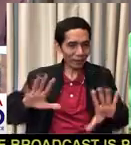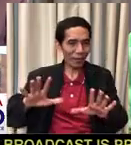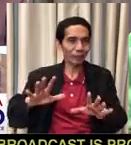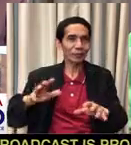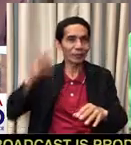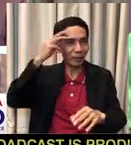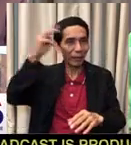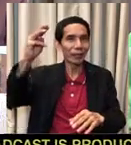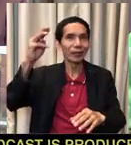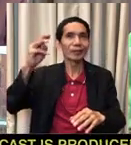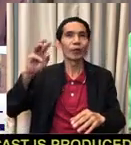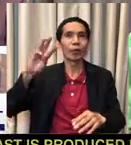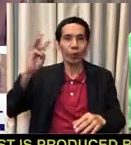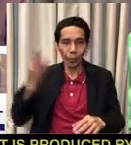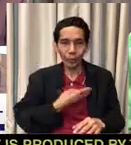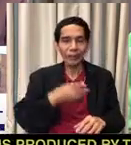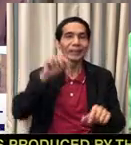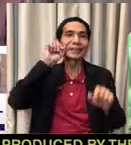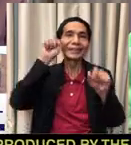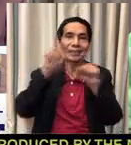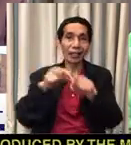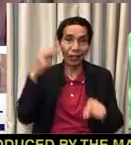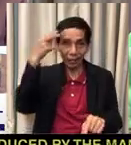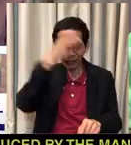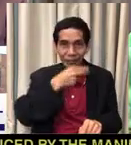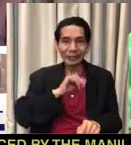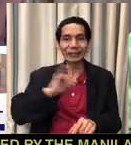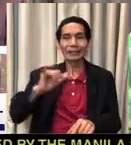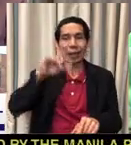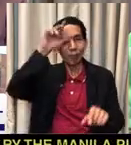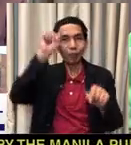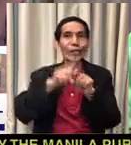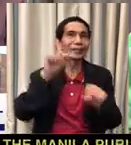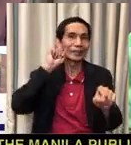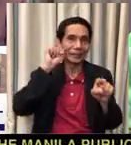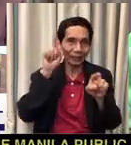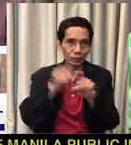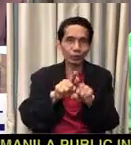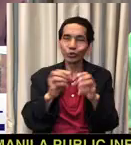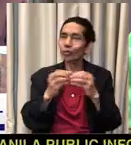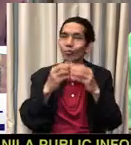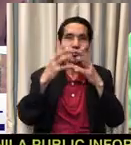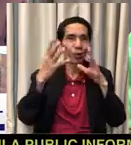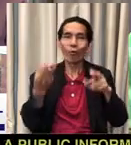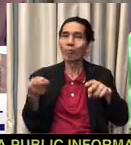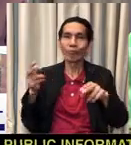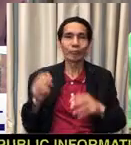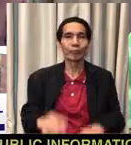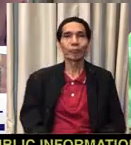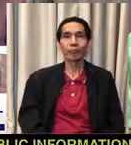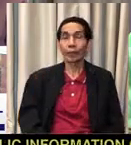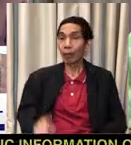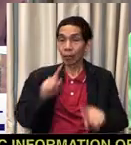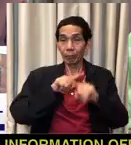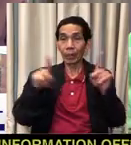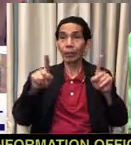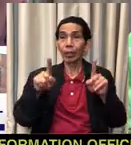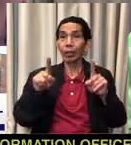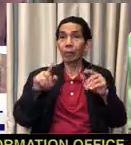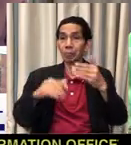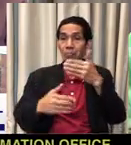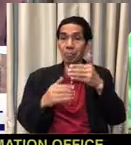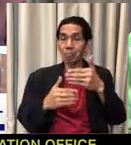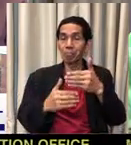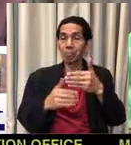Ay nako, eh, pero kami ni ate, alam mo, para kami magkapatid dito, sobra. But going